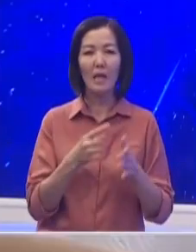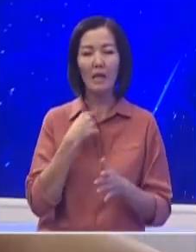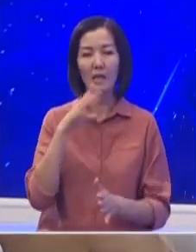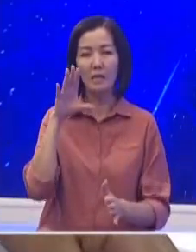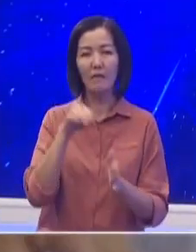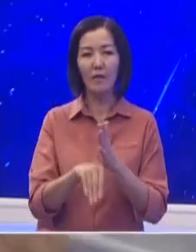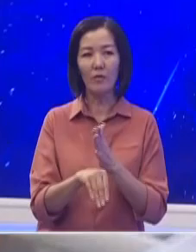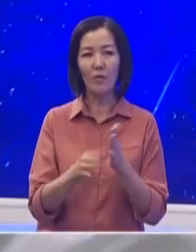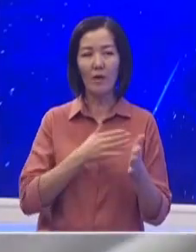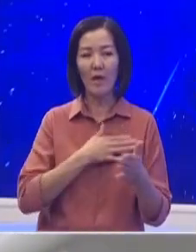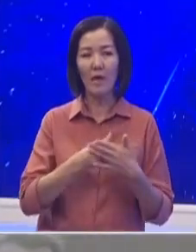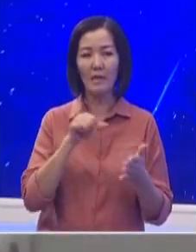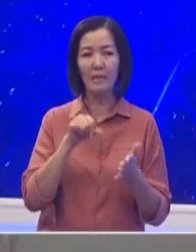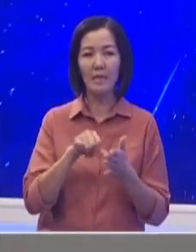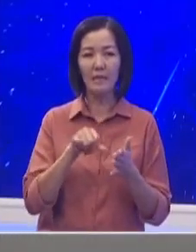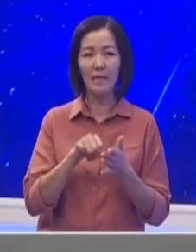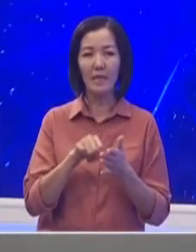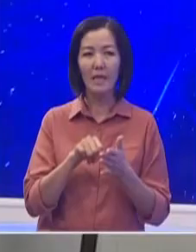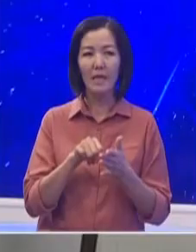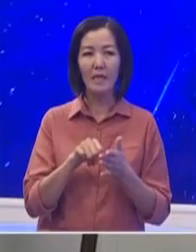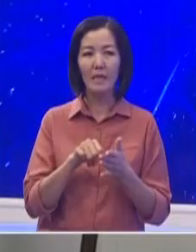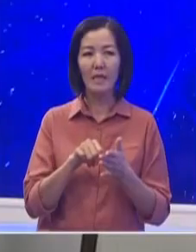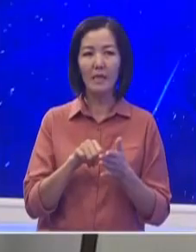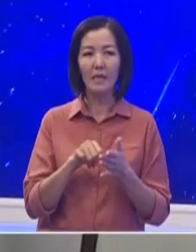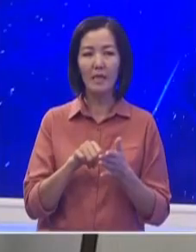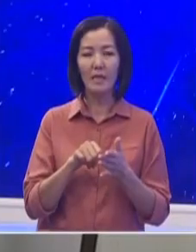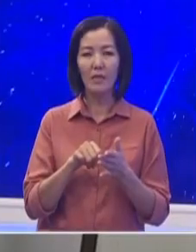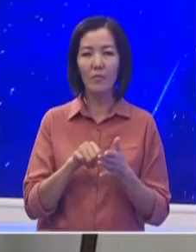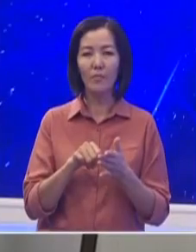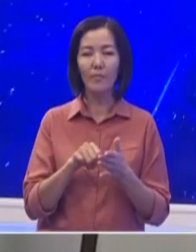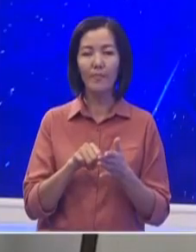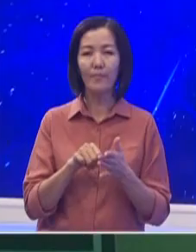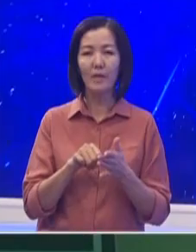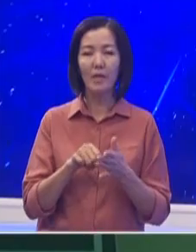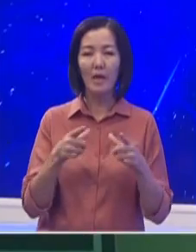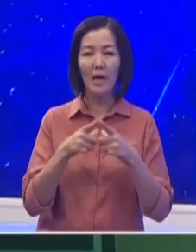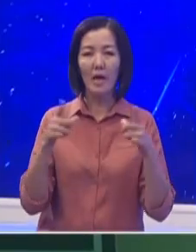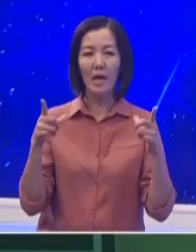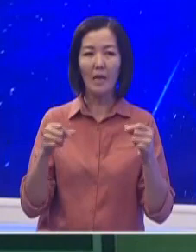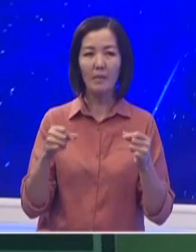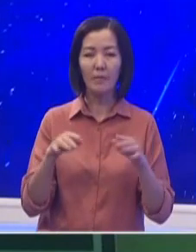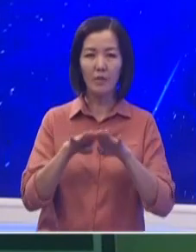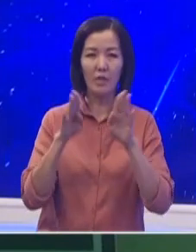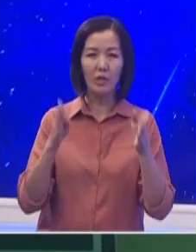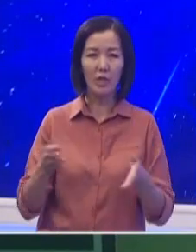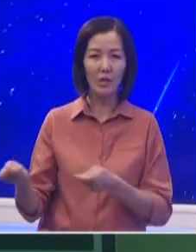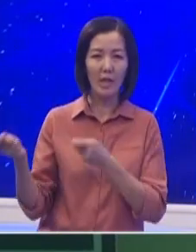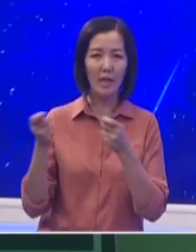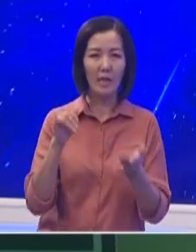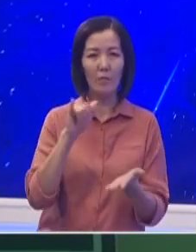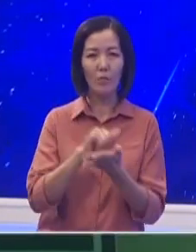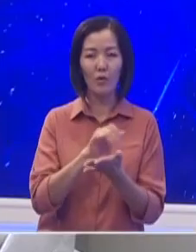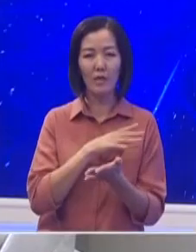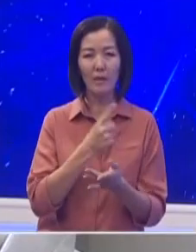референдумға атсалысып, өз дауыстарын беріпті. Оларға арнайы топ референдум бюллетендері мен жәшік жеткізген. 1-ші маусым